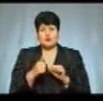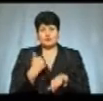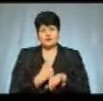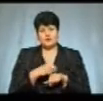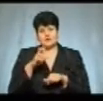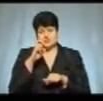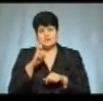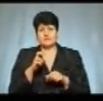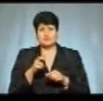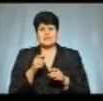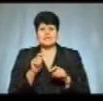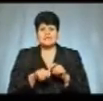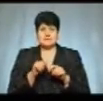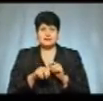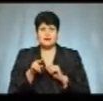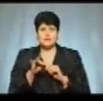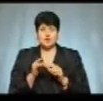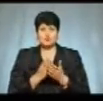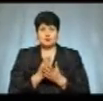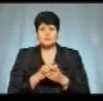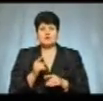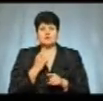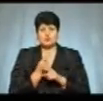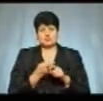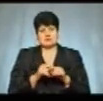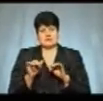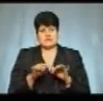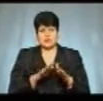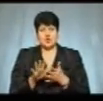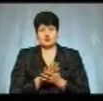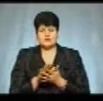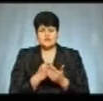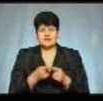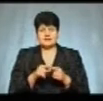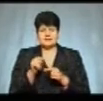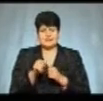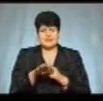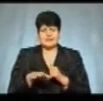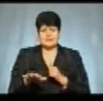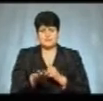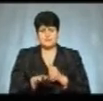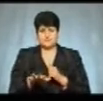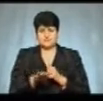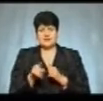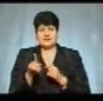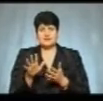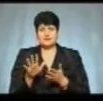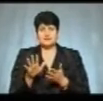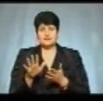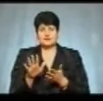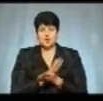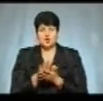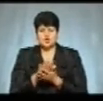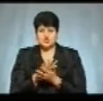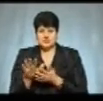інспектора Держпродспоживслужби області про заборону такої діяльності, про розчищення даної ділянки, про її дезінфекцію